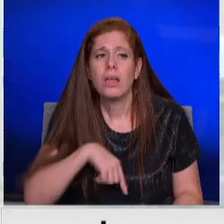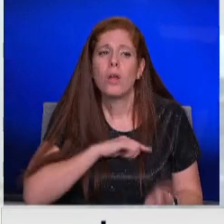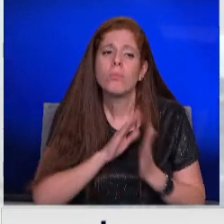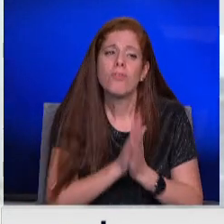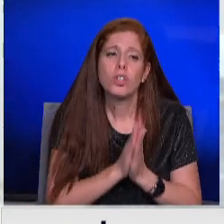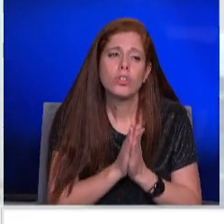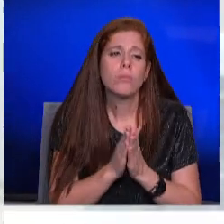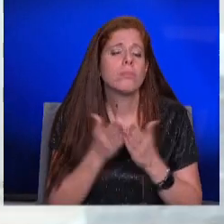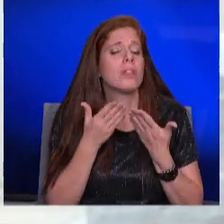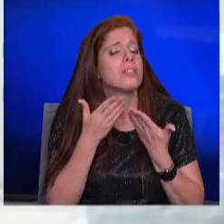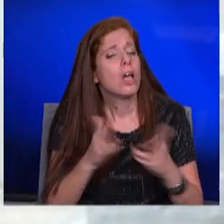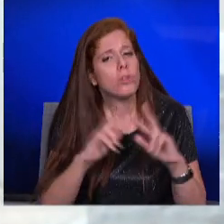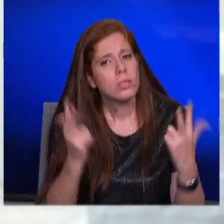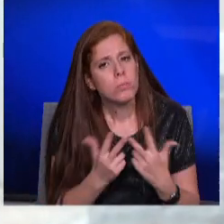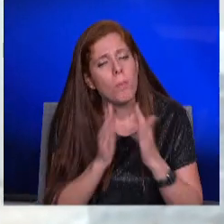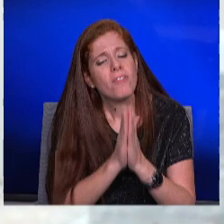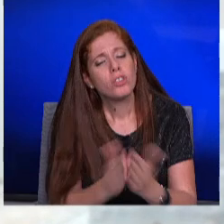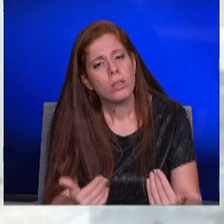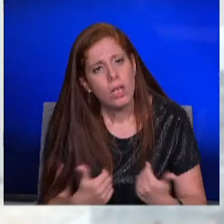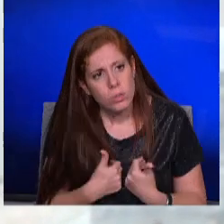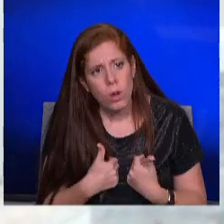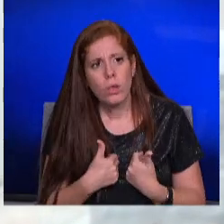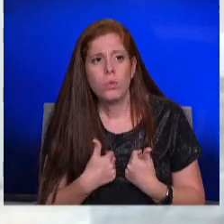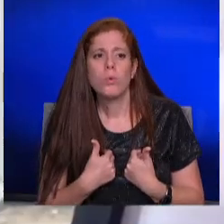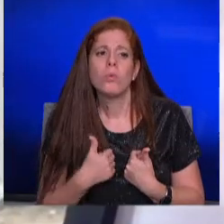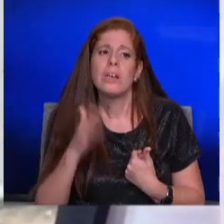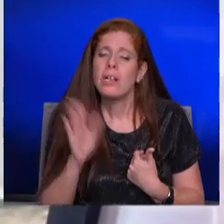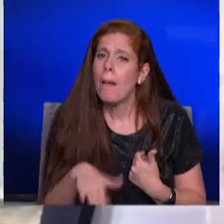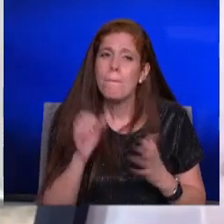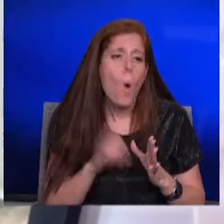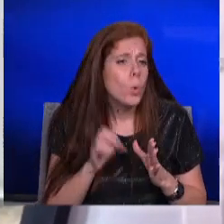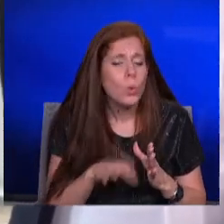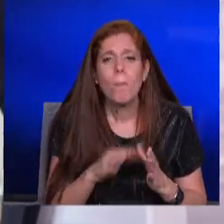בבקשה תעזרו לנו, גם בכל תרומה שהיא, היא תעזור. תודה רבה.